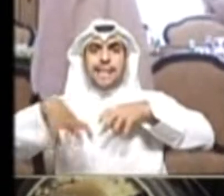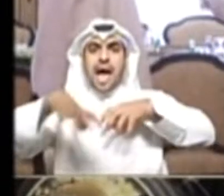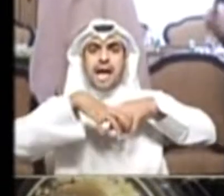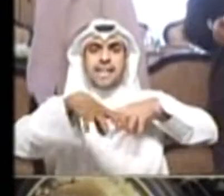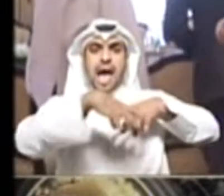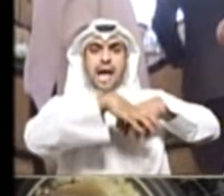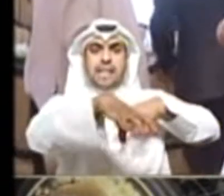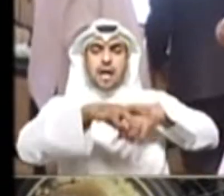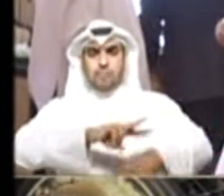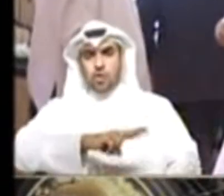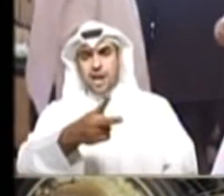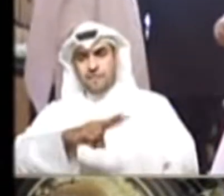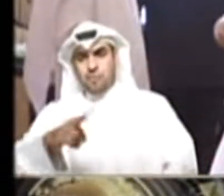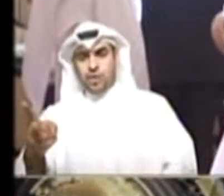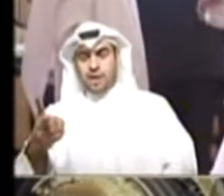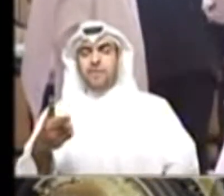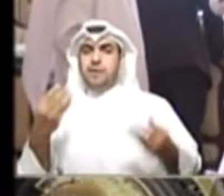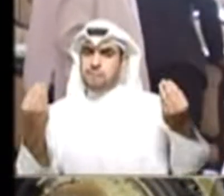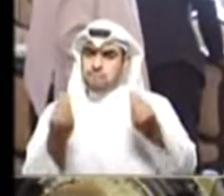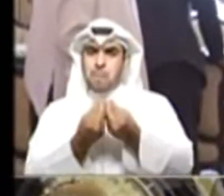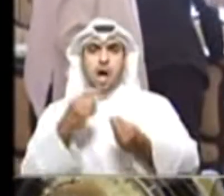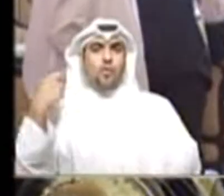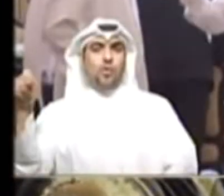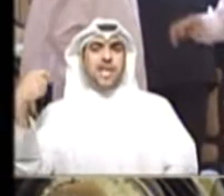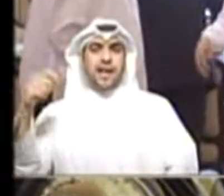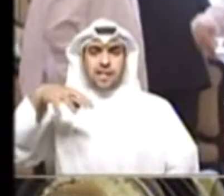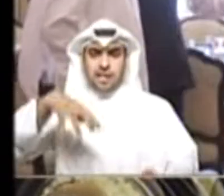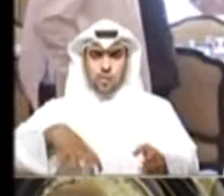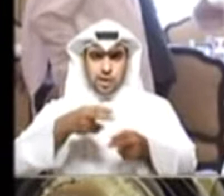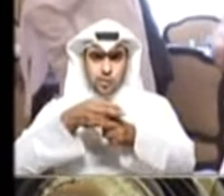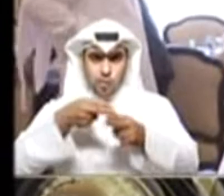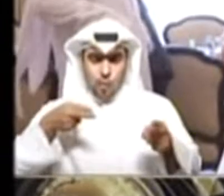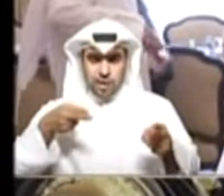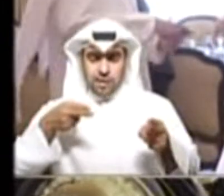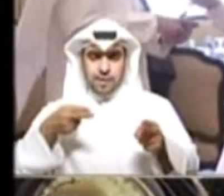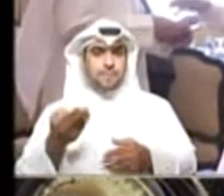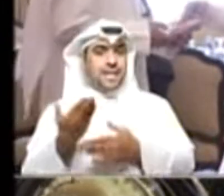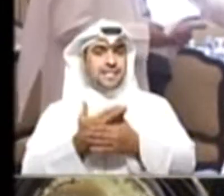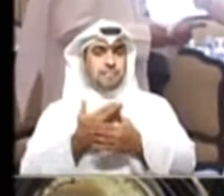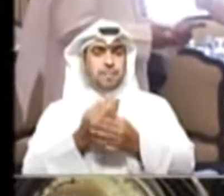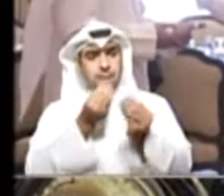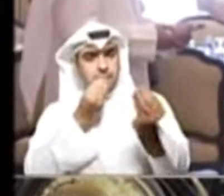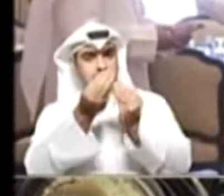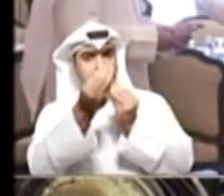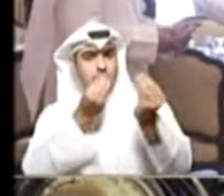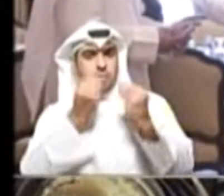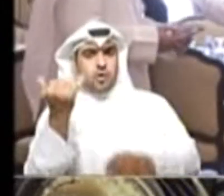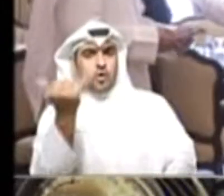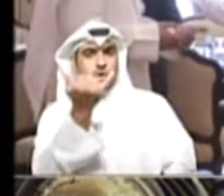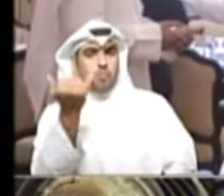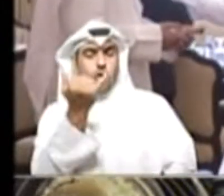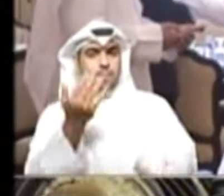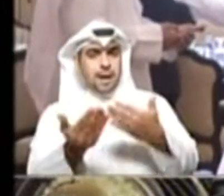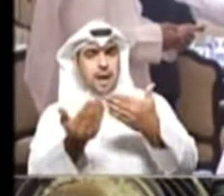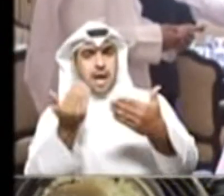حضور أغلب وزارات ومؤسسات دولة الكويت، وذلك للتناقش حول هذه